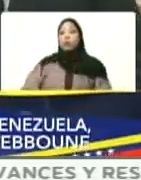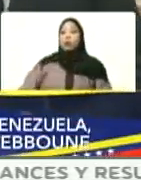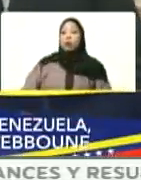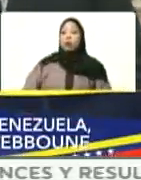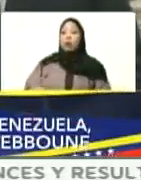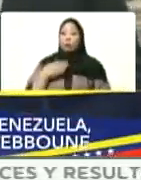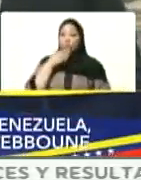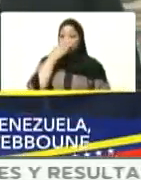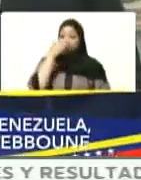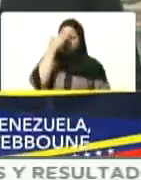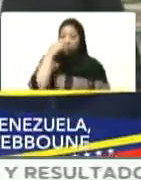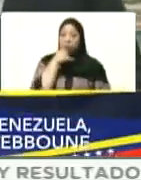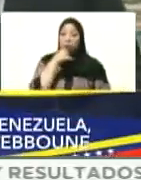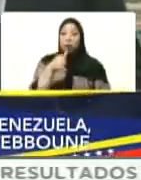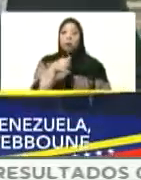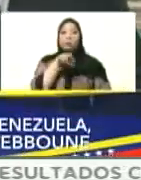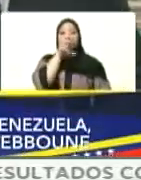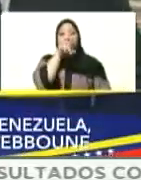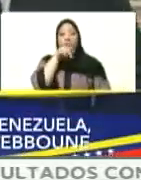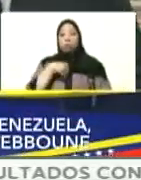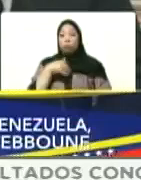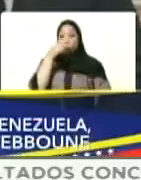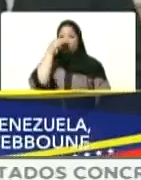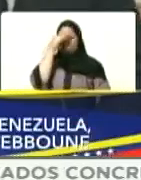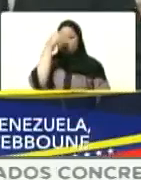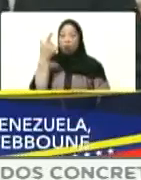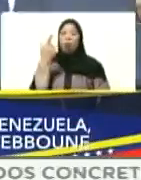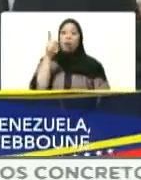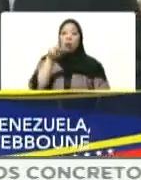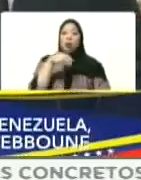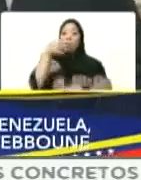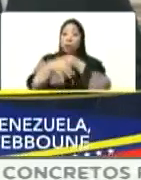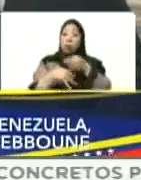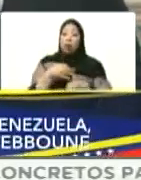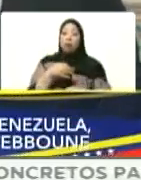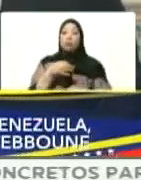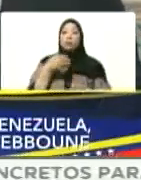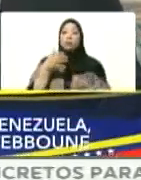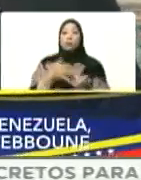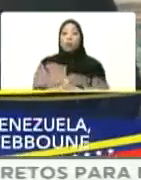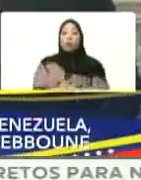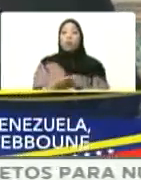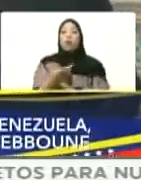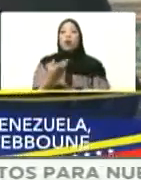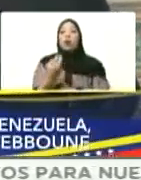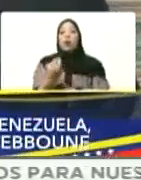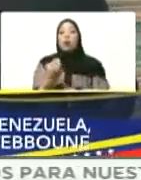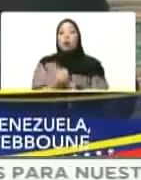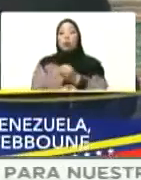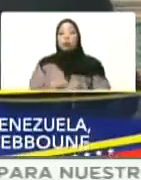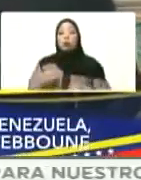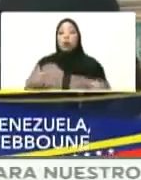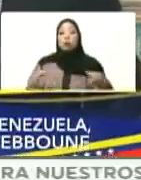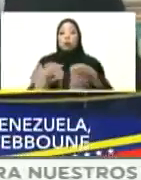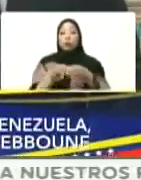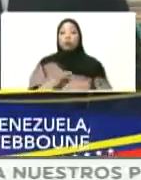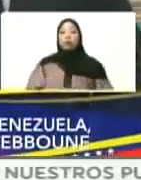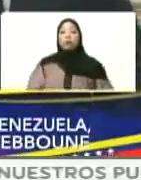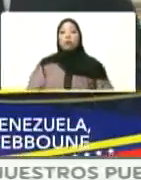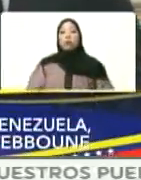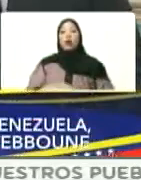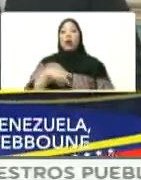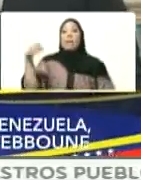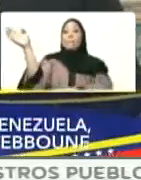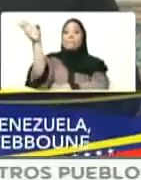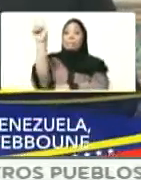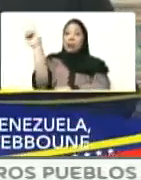شعبيهما من أجل الحرية ومناهضة الظلم والاستعمار. Argelia y Venezuela